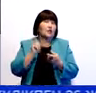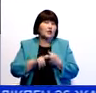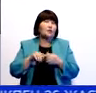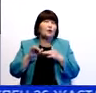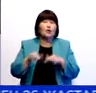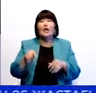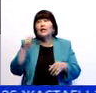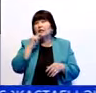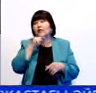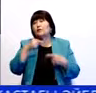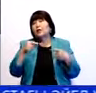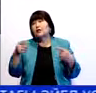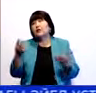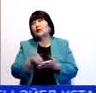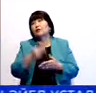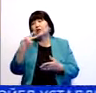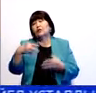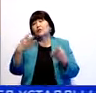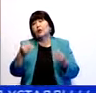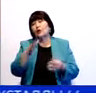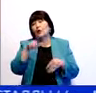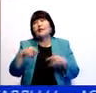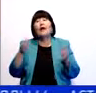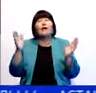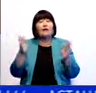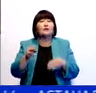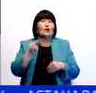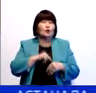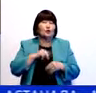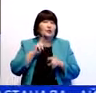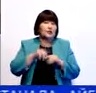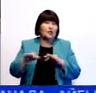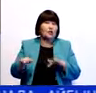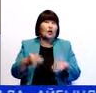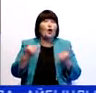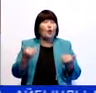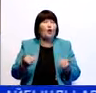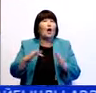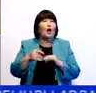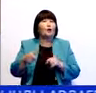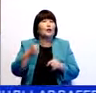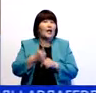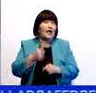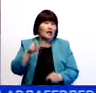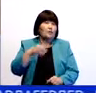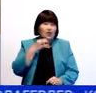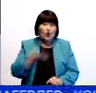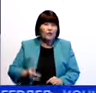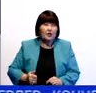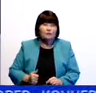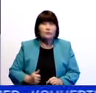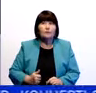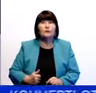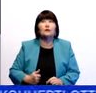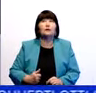жүргізіледі. Тиімді тетіктерді табуға 20 күн уақыт берілді. Қысқасы, жұмысты ширату керек. Ал оған аудан әкімі жауапты.